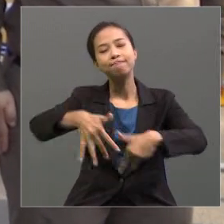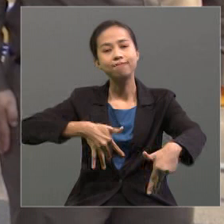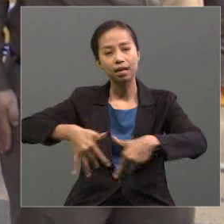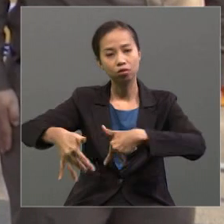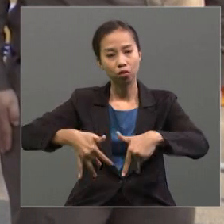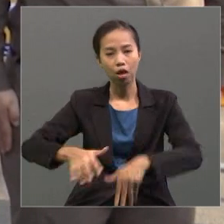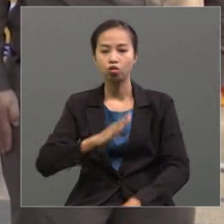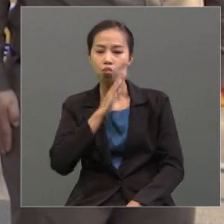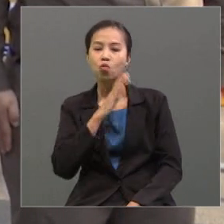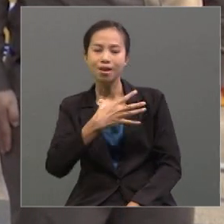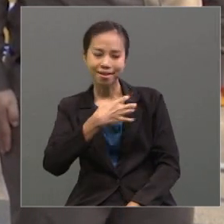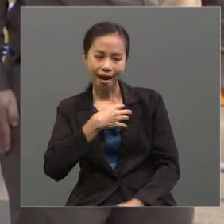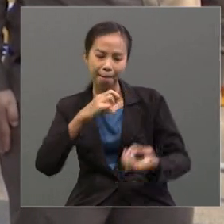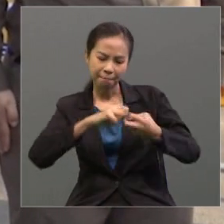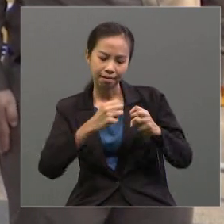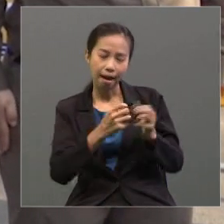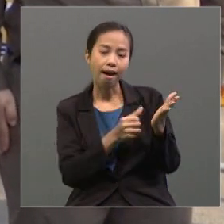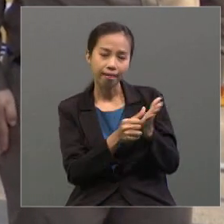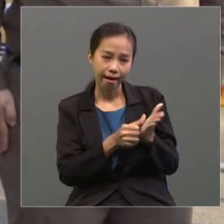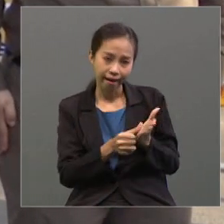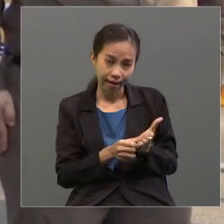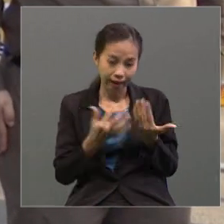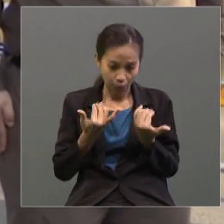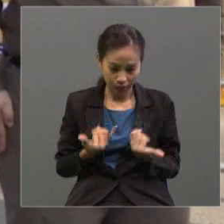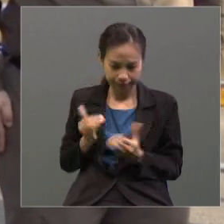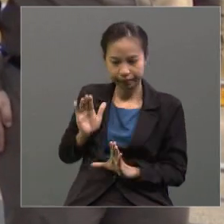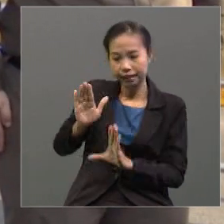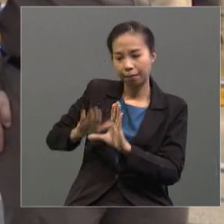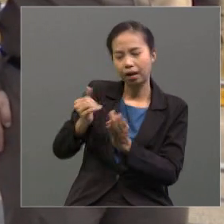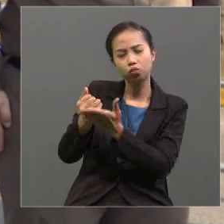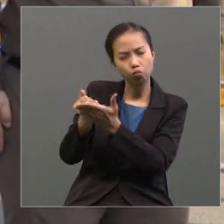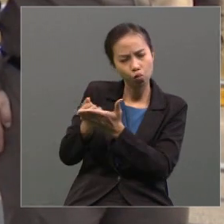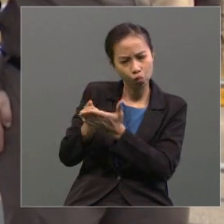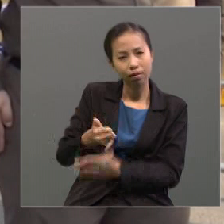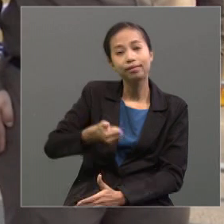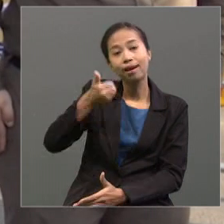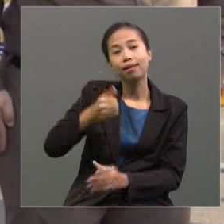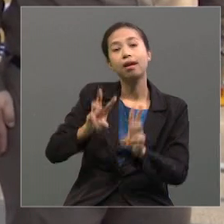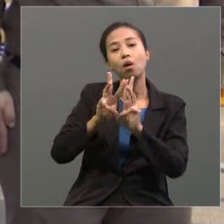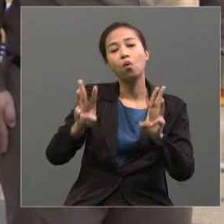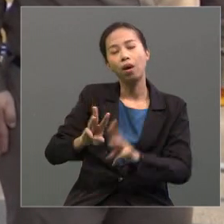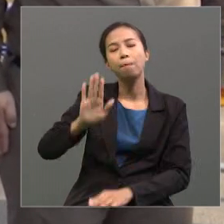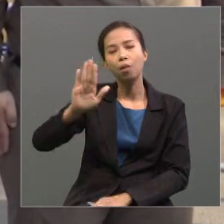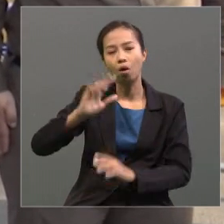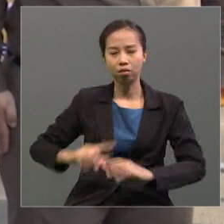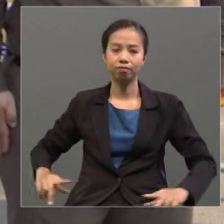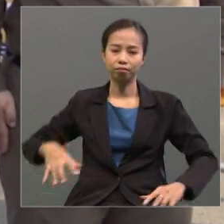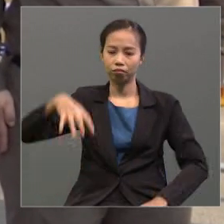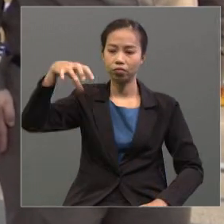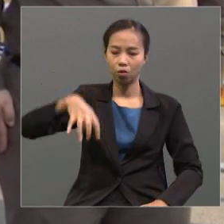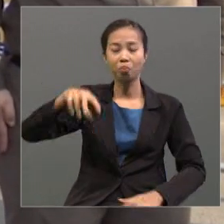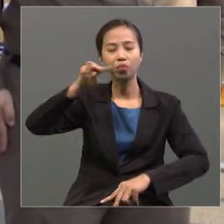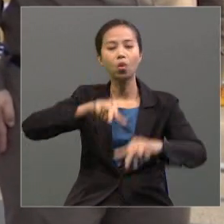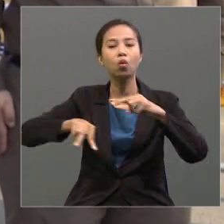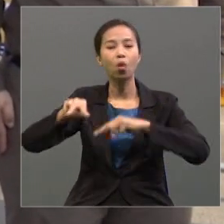ว่าถ้าต้องการแก้ปัญหาหนี้นอกระบบเนี่ยก็สามารถที่จะลงทะเบียนขอรับการช่วยเหลือกันได้ผ่านทางเว็บไซต์ของกรมการปกครอง